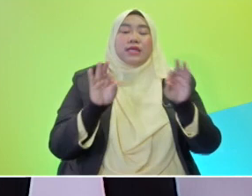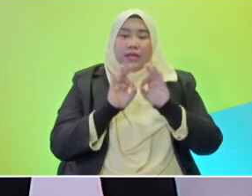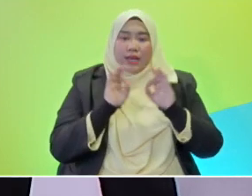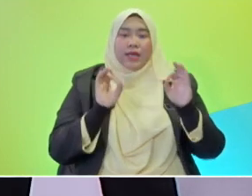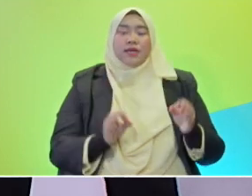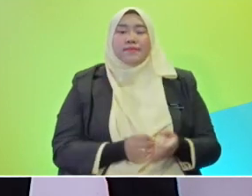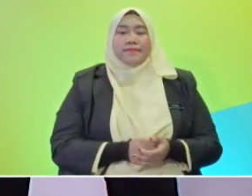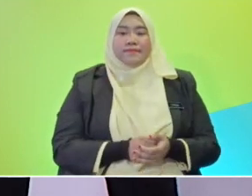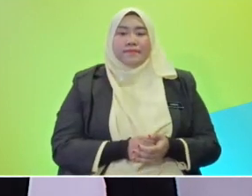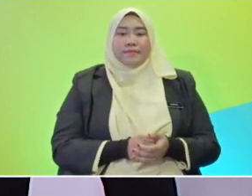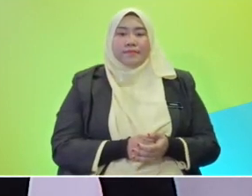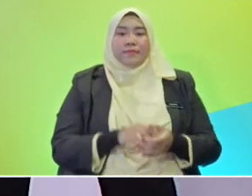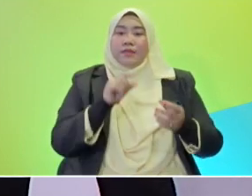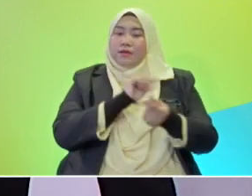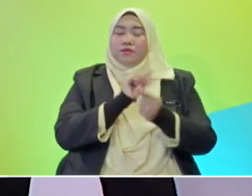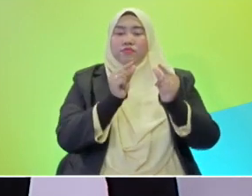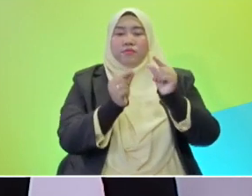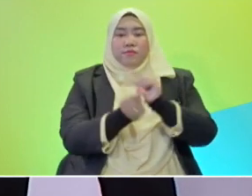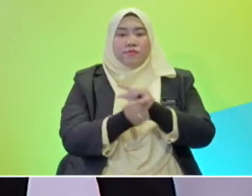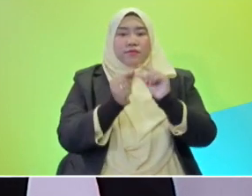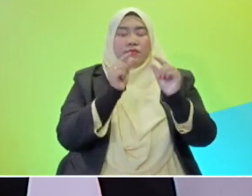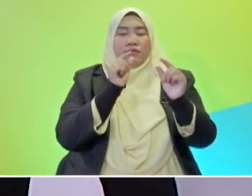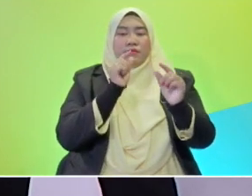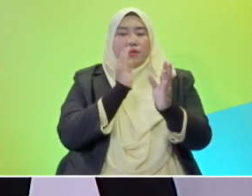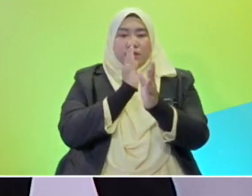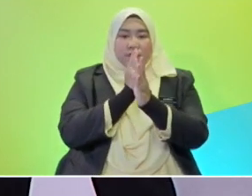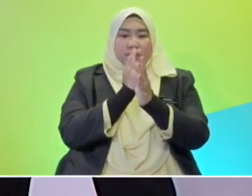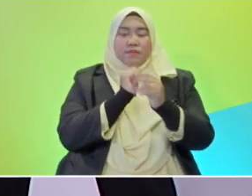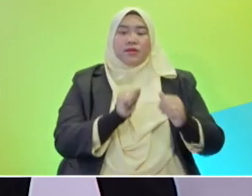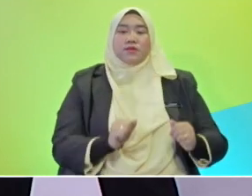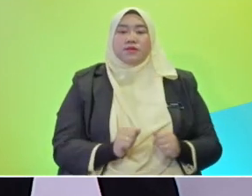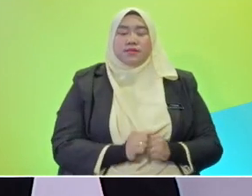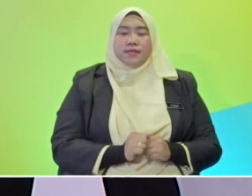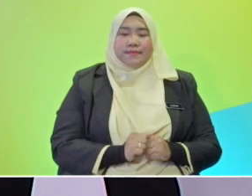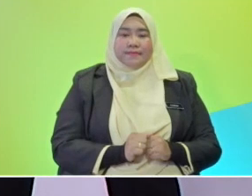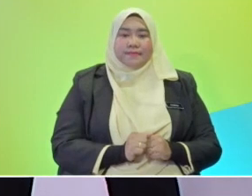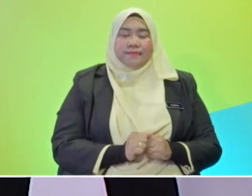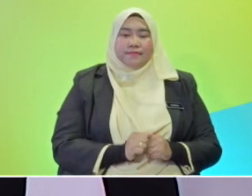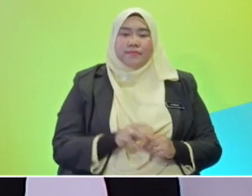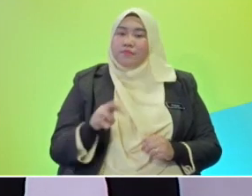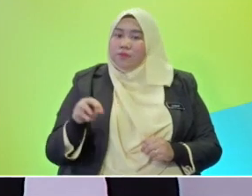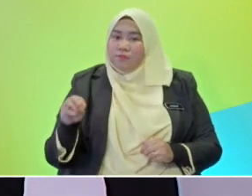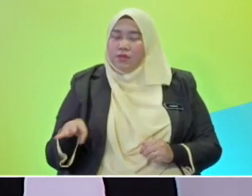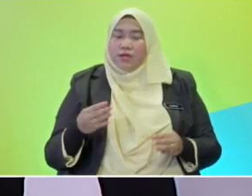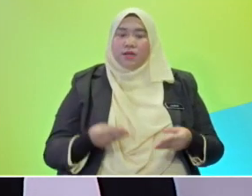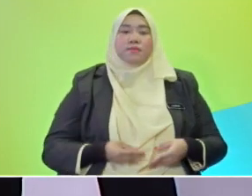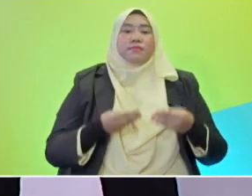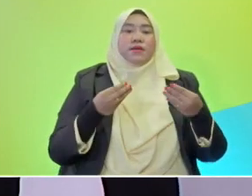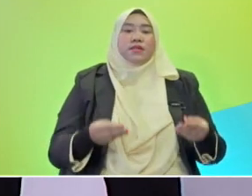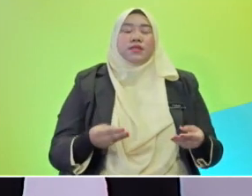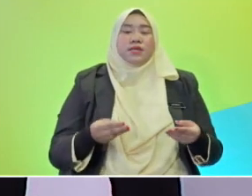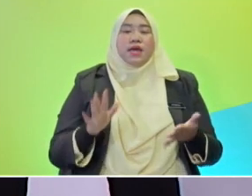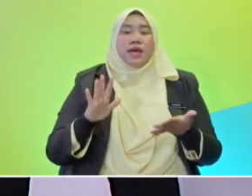memilih Oke di mana Memang mudah sebenarnya activity ini sekiranya kita tengok murid-murid juga diedarkan kertas